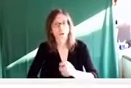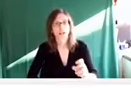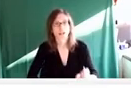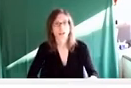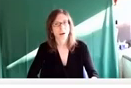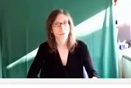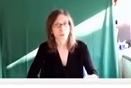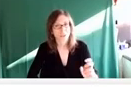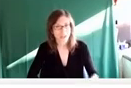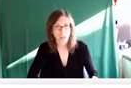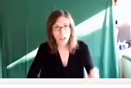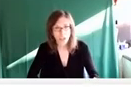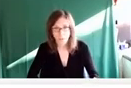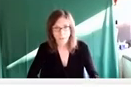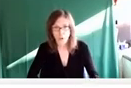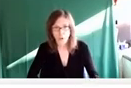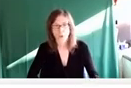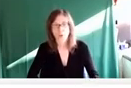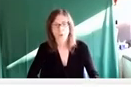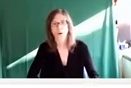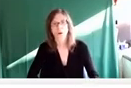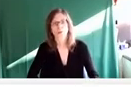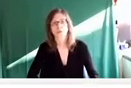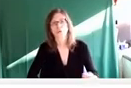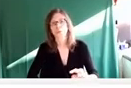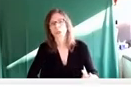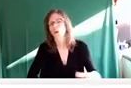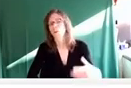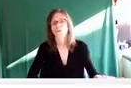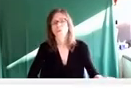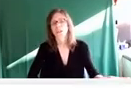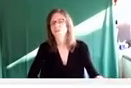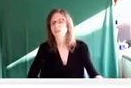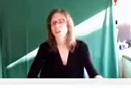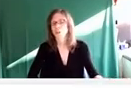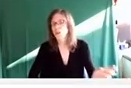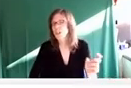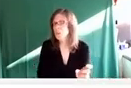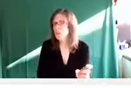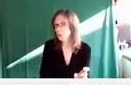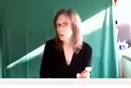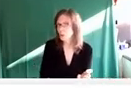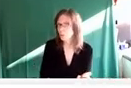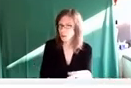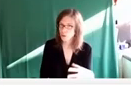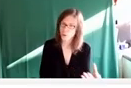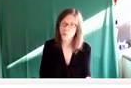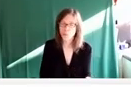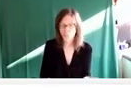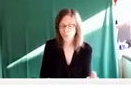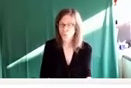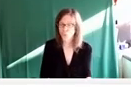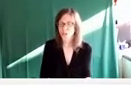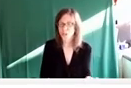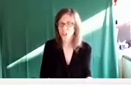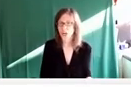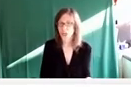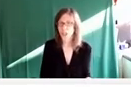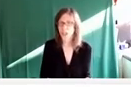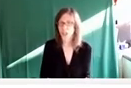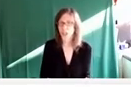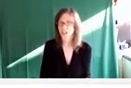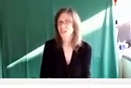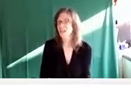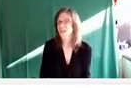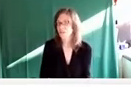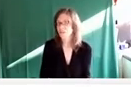seulement un identifiant, mais un descriptif de son contenu. Vous pouvez faire des fichiers README, qu'on appelle, qui sont plus utilisés